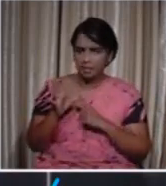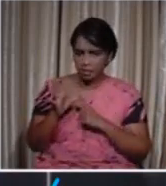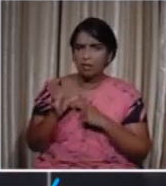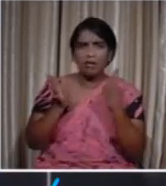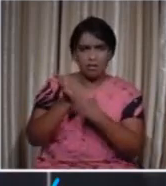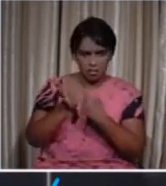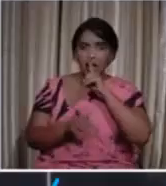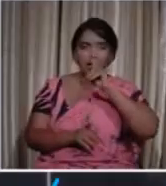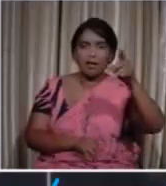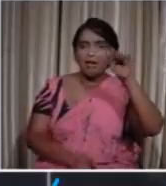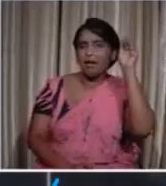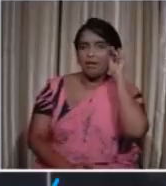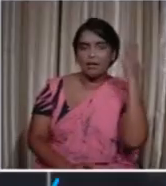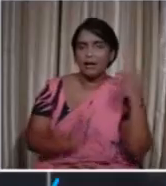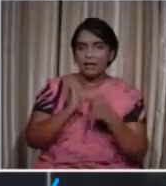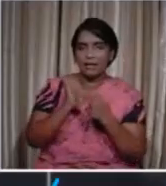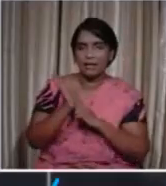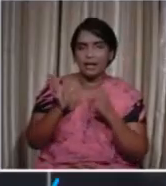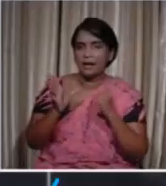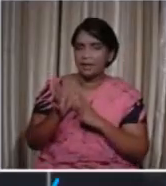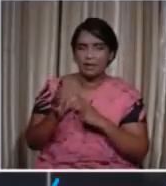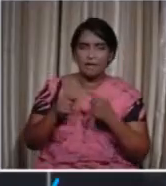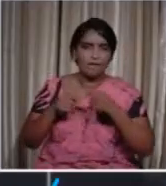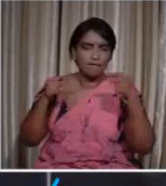රාසමාණික මන්ත්‍රීමා අහන්නේ නැහැ. මම TNA එකට විරුද්ධ කිසිම මේක